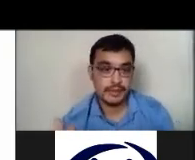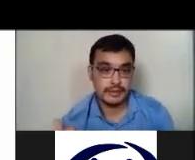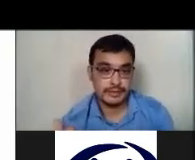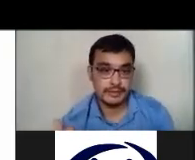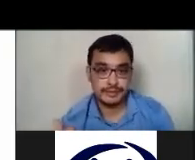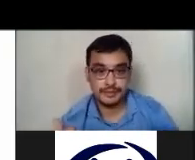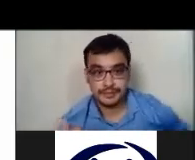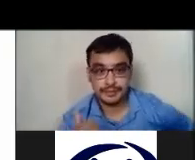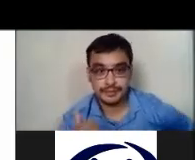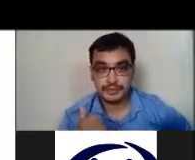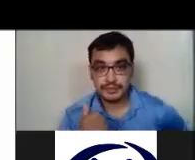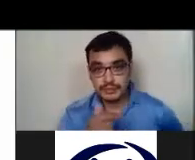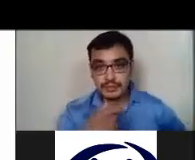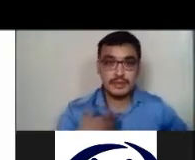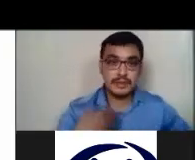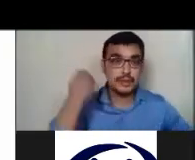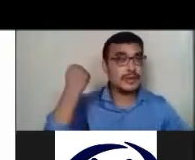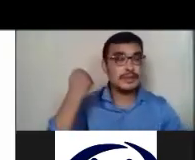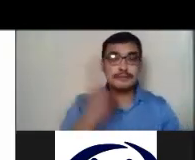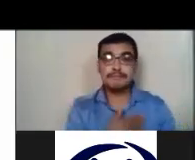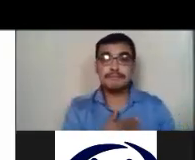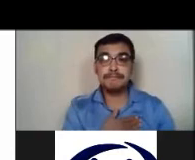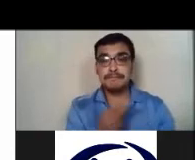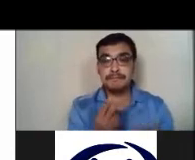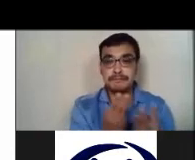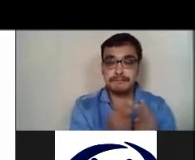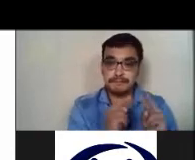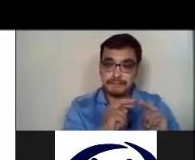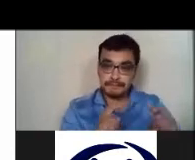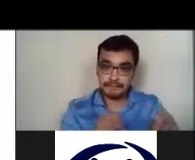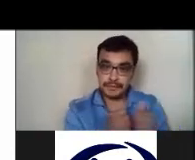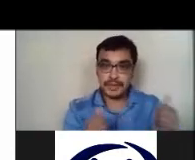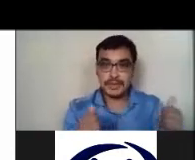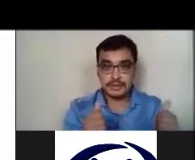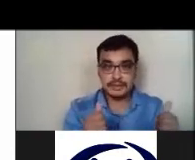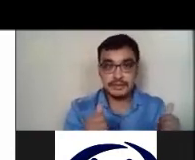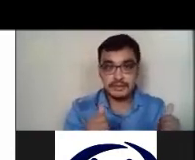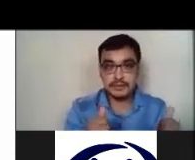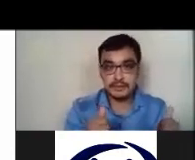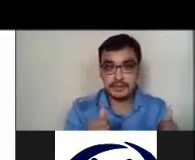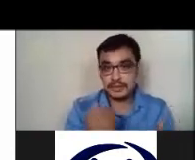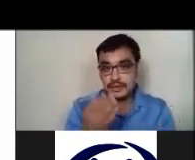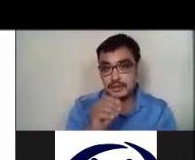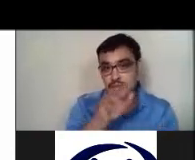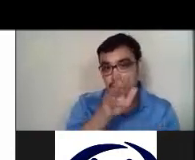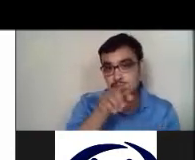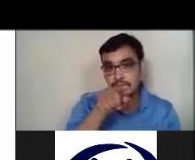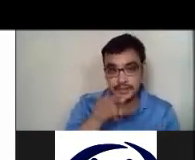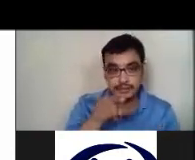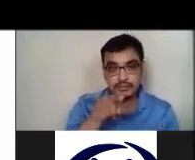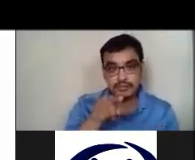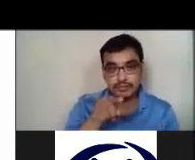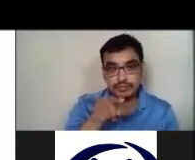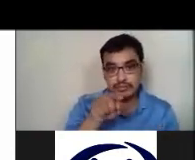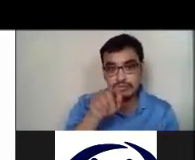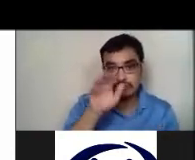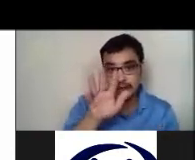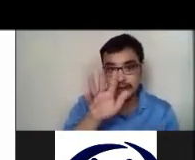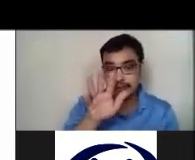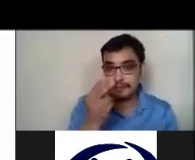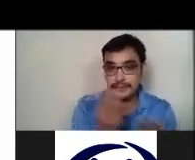अब सुसाइडल फिलिङ्सको स्टडी पिएचक्यूकै 9th आइटमले रेड गर्छ. त्यसमा